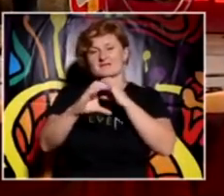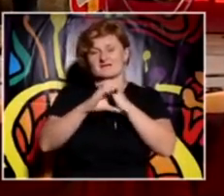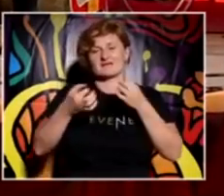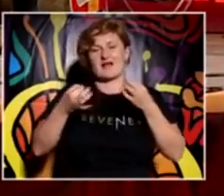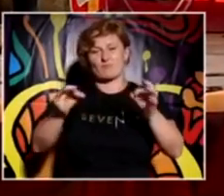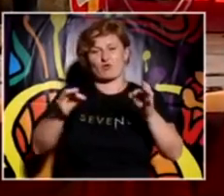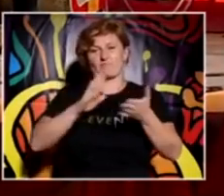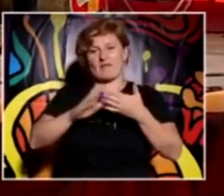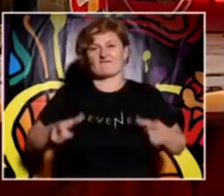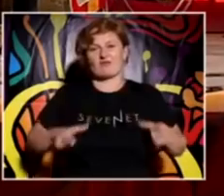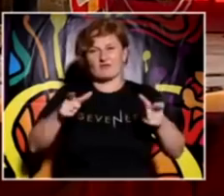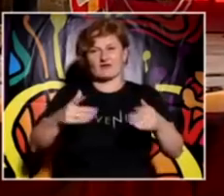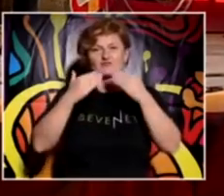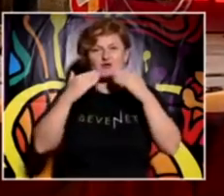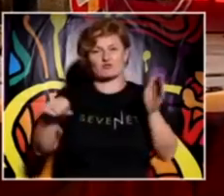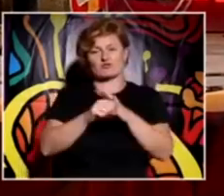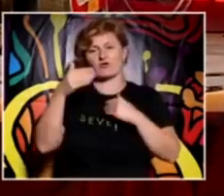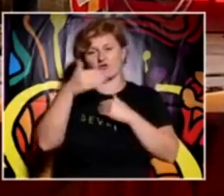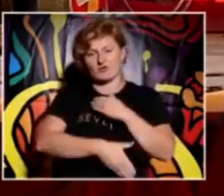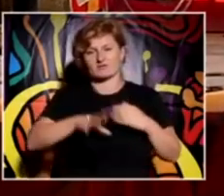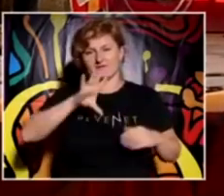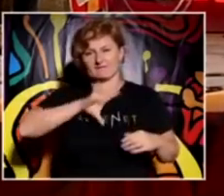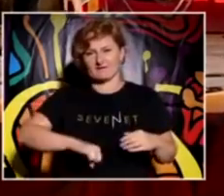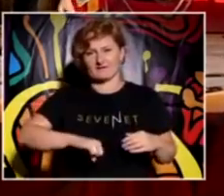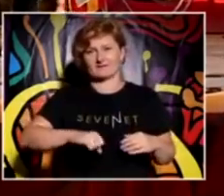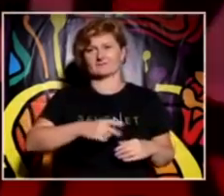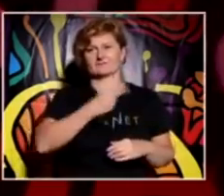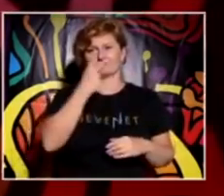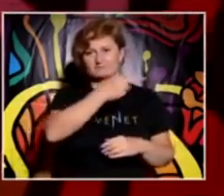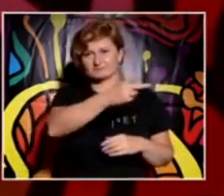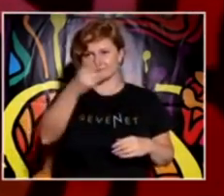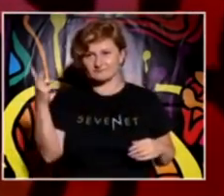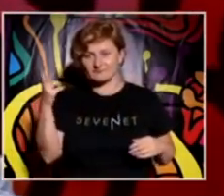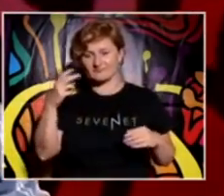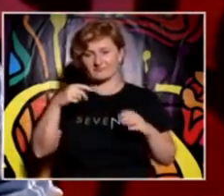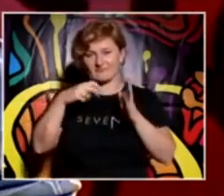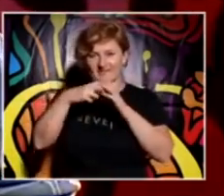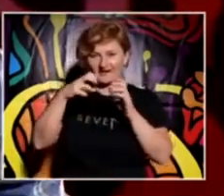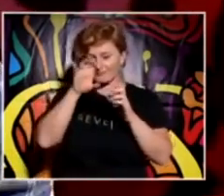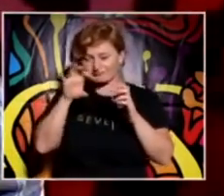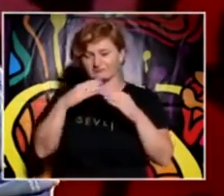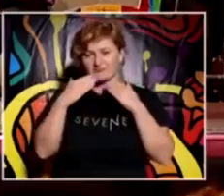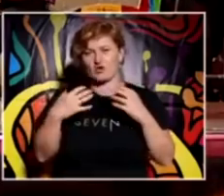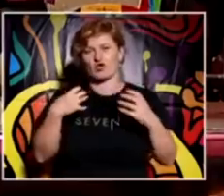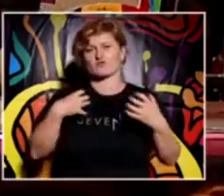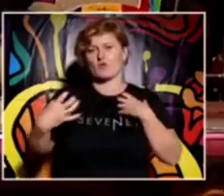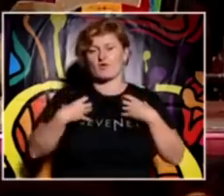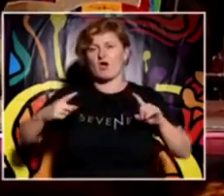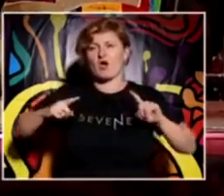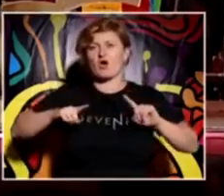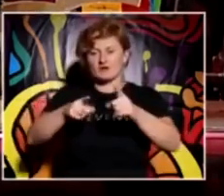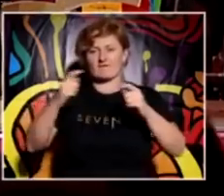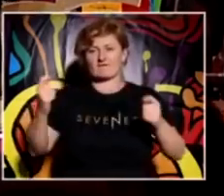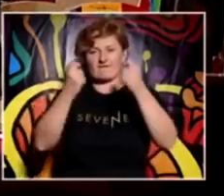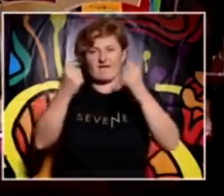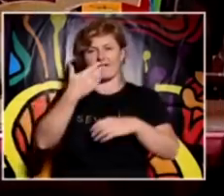że byliście z nami, wytrwaliście do końca. Dziękuję za pytania. Widzę Monetu za podglądanie nas, gospodarzom i organizatorom festiwalu i